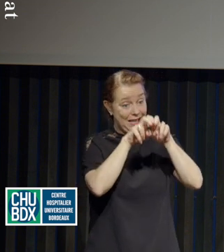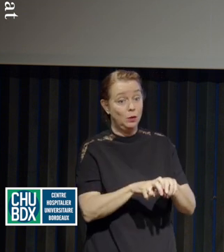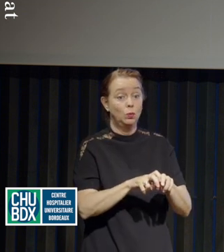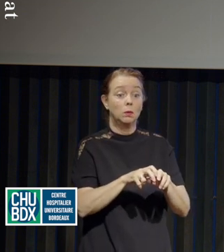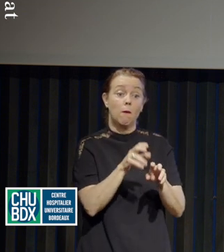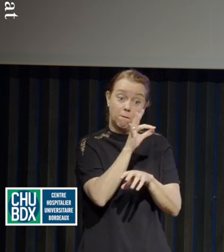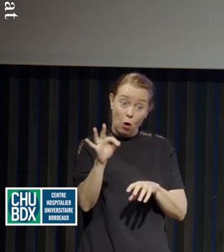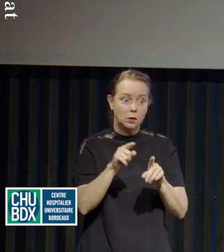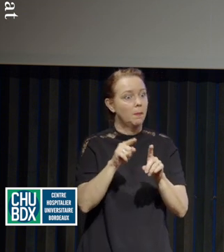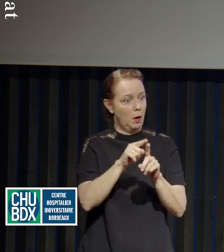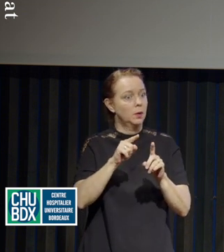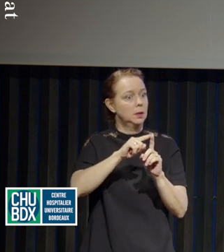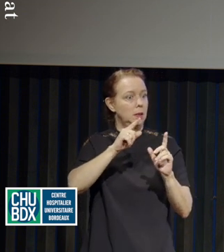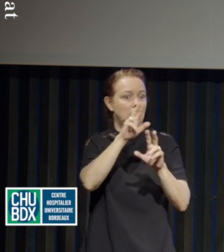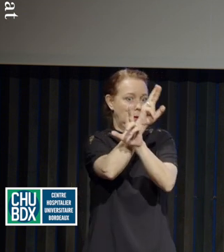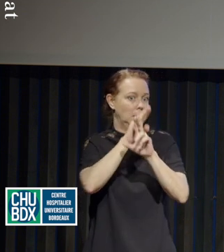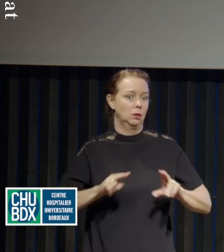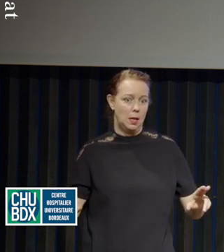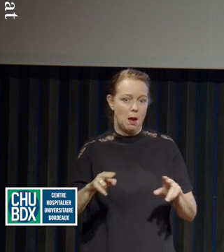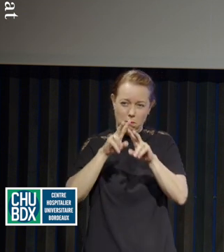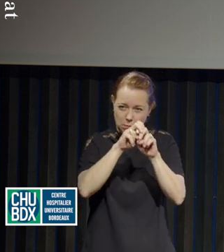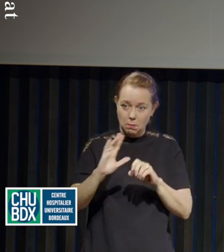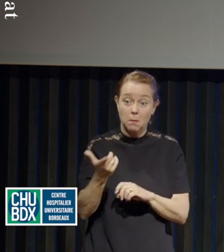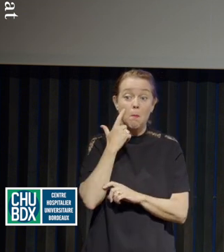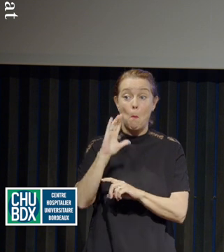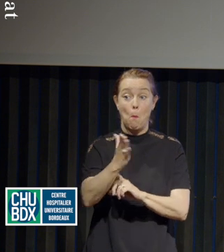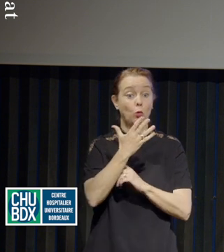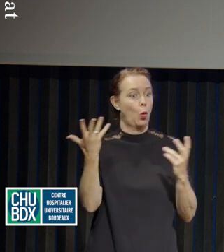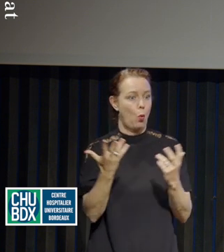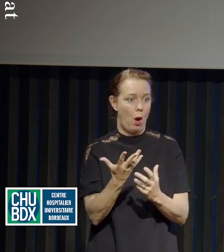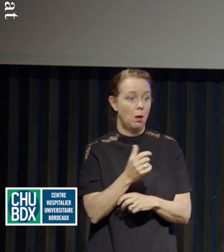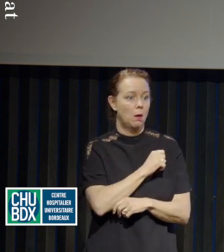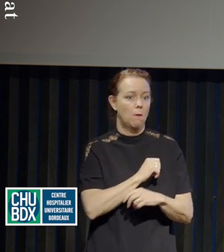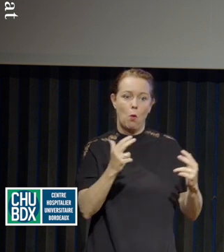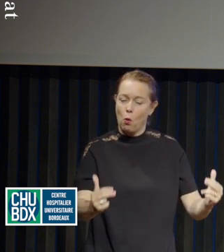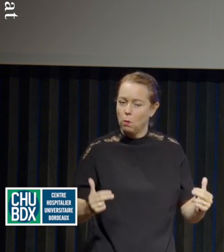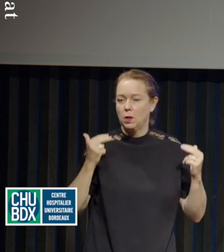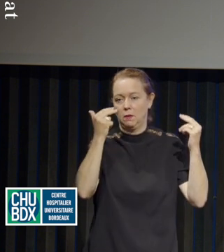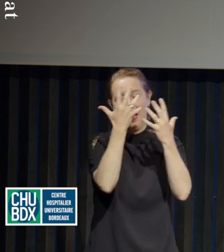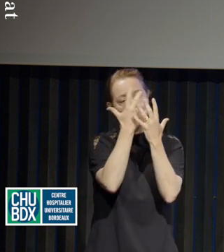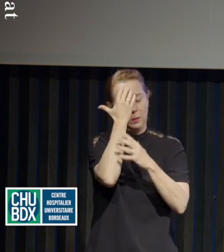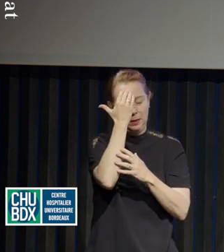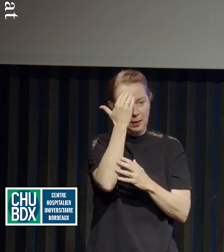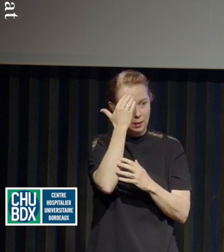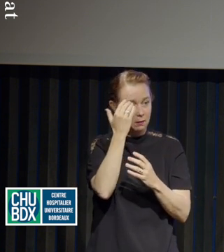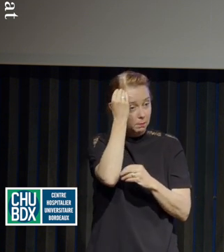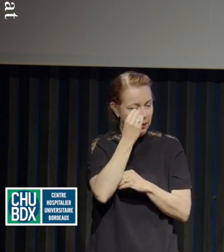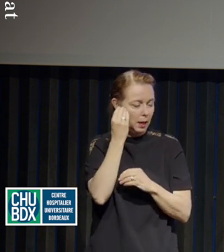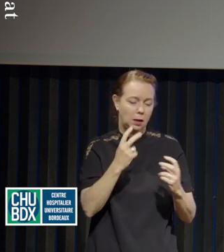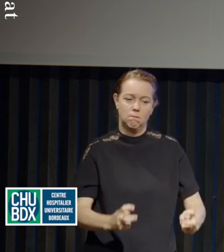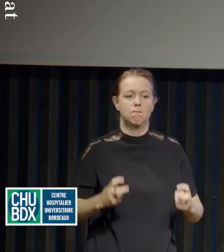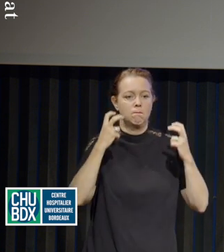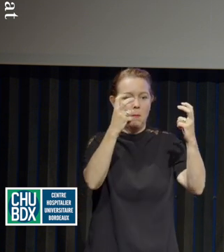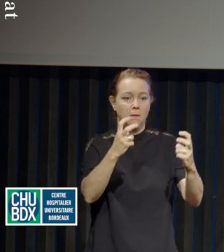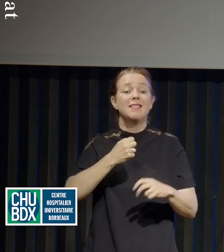international, qui ont globalement toutes montré une augmentation très significative de la prévalence des troubles, et en particulier chez les